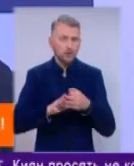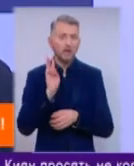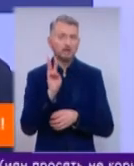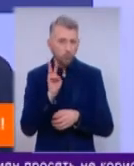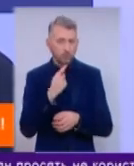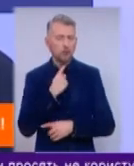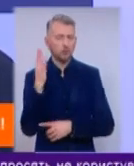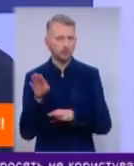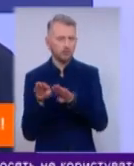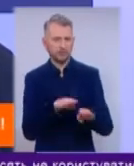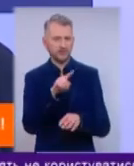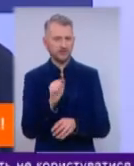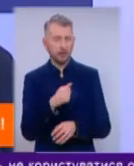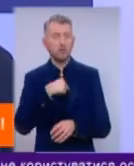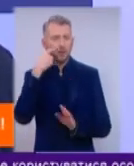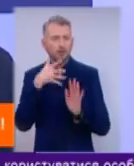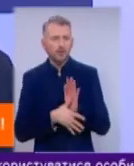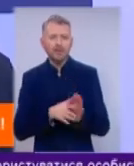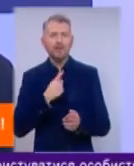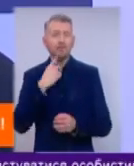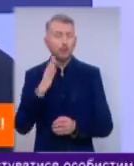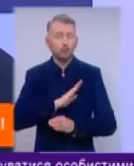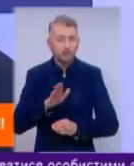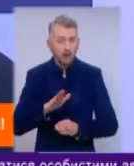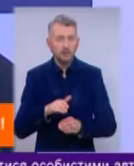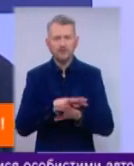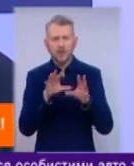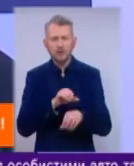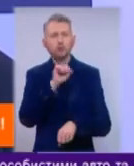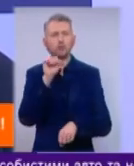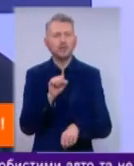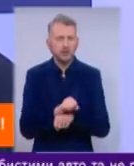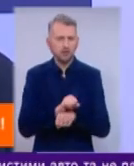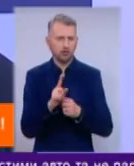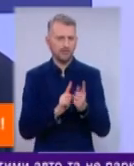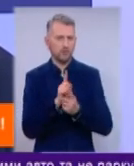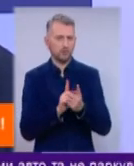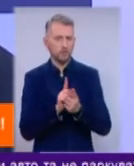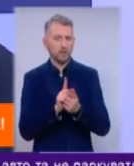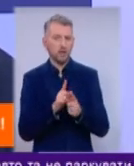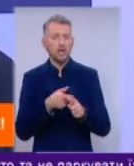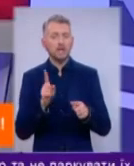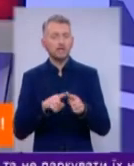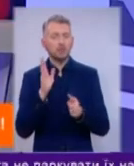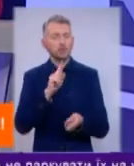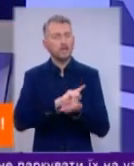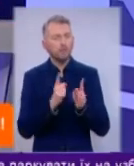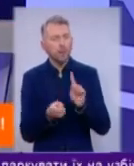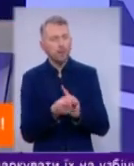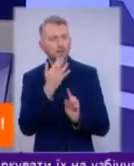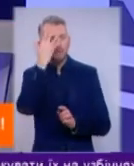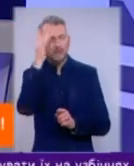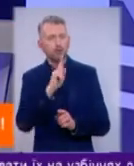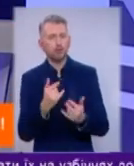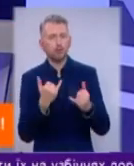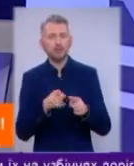за. Бо ми не розуміли, що не голосувати – це взагалі зупинити будь-який шанс на реформу. Підіграти. Тобто це би була б навпаки мрія, щоб